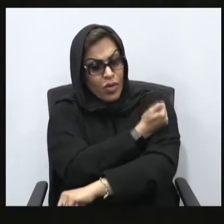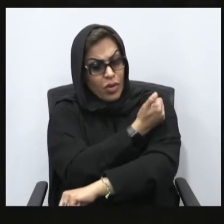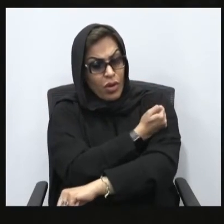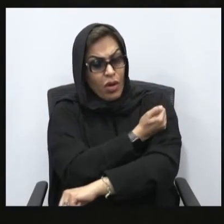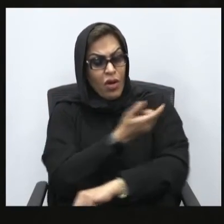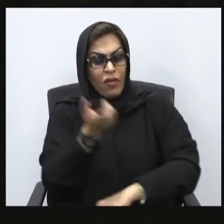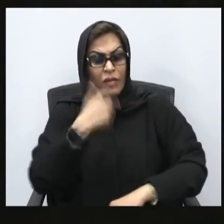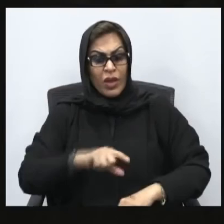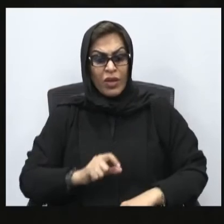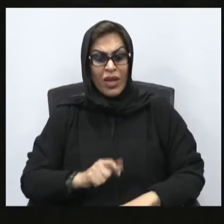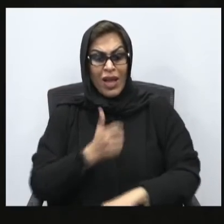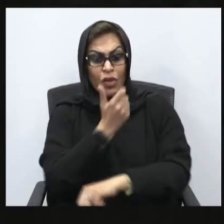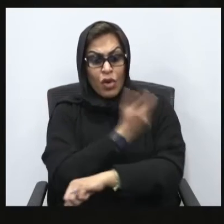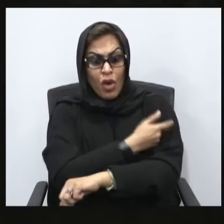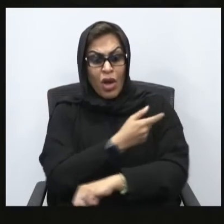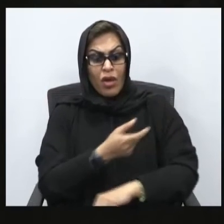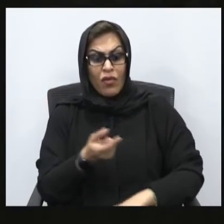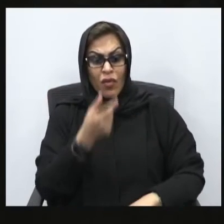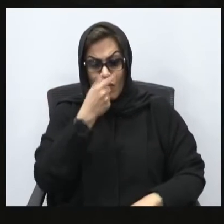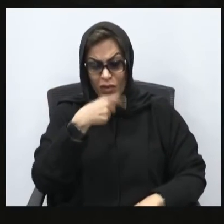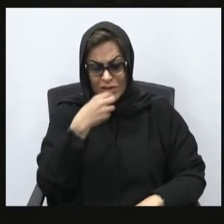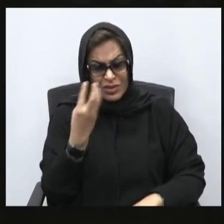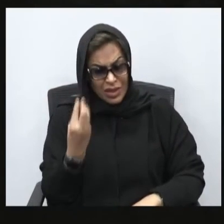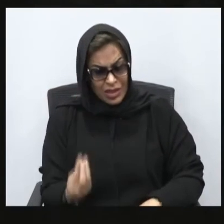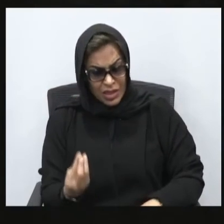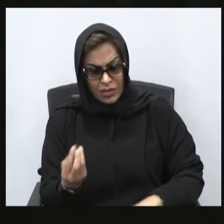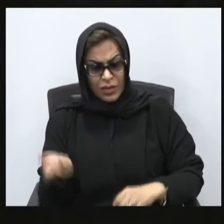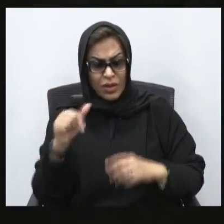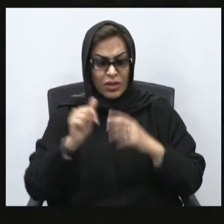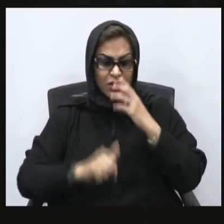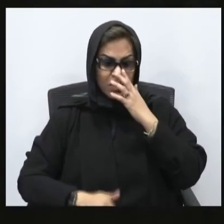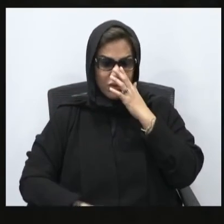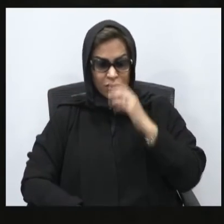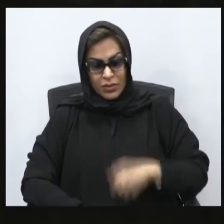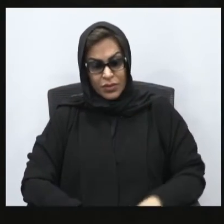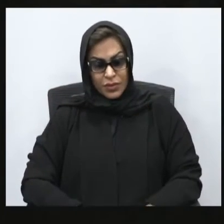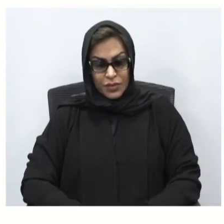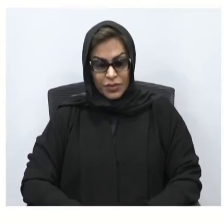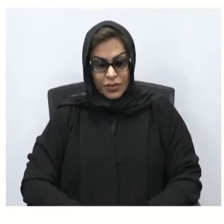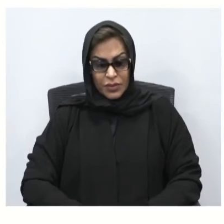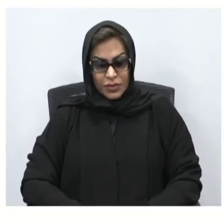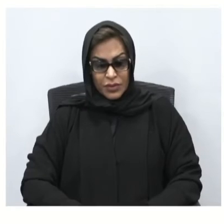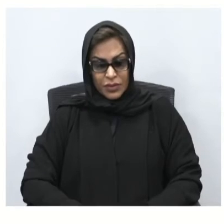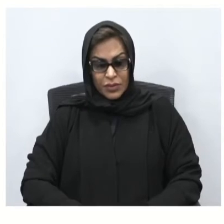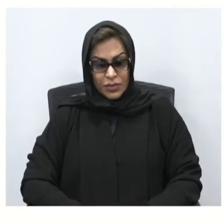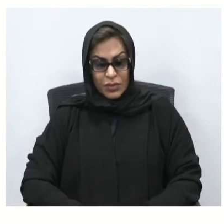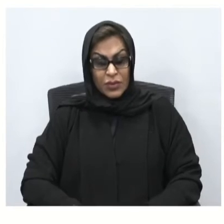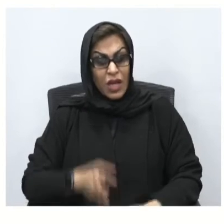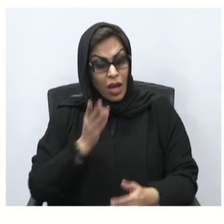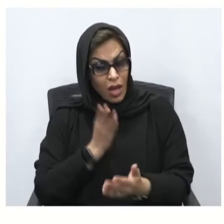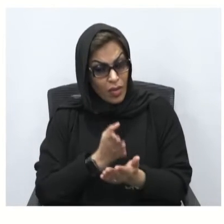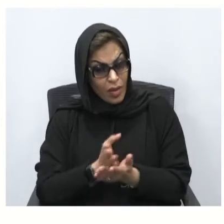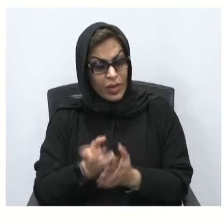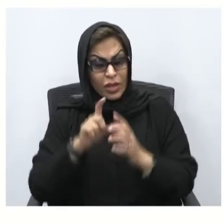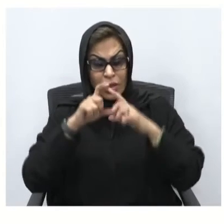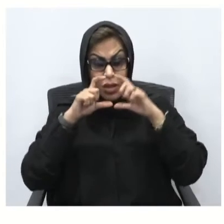بالانفلونزا الموسميه لتقليل الاصابه بهذا المرض علينا ايضا